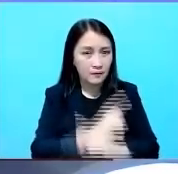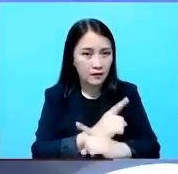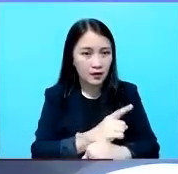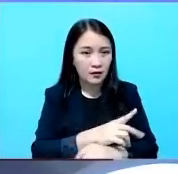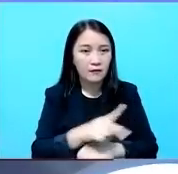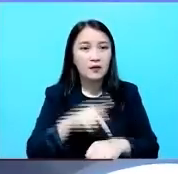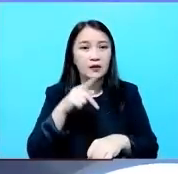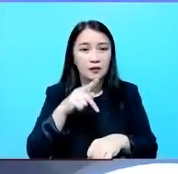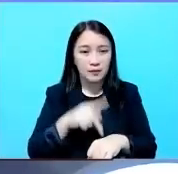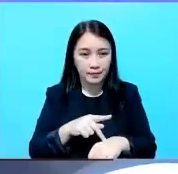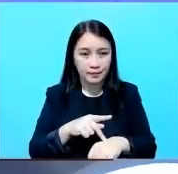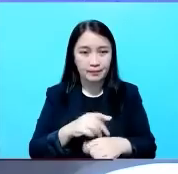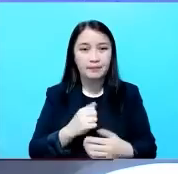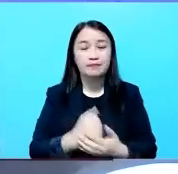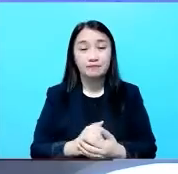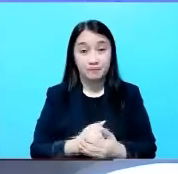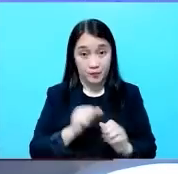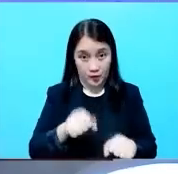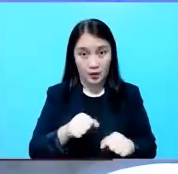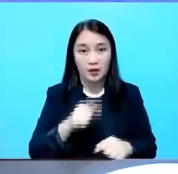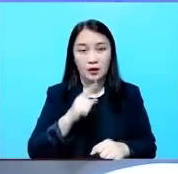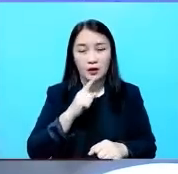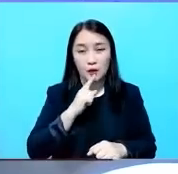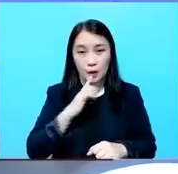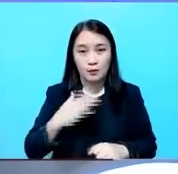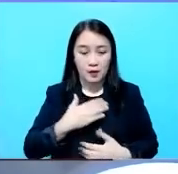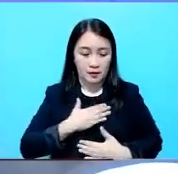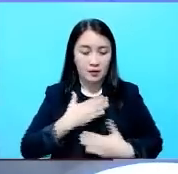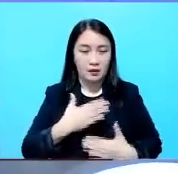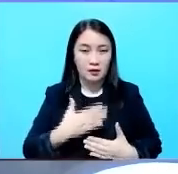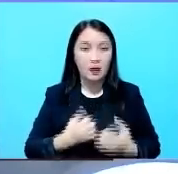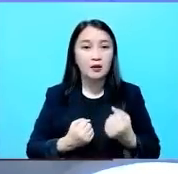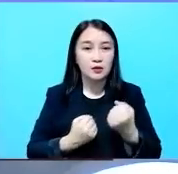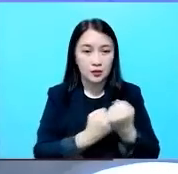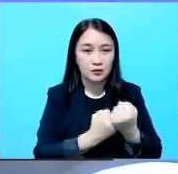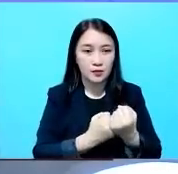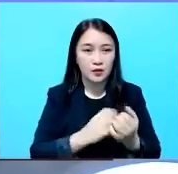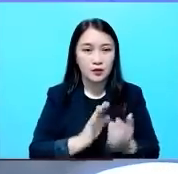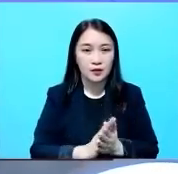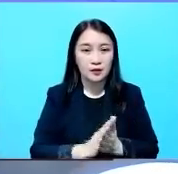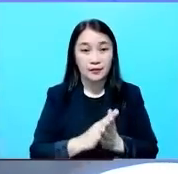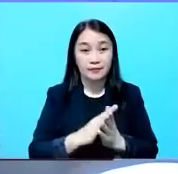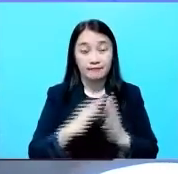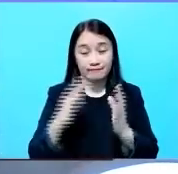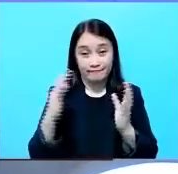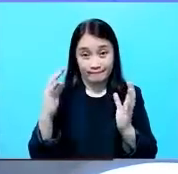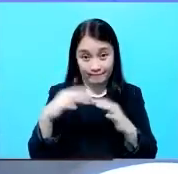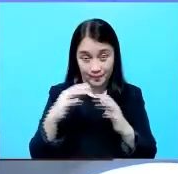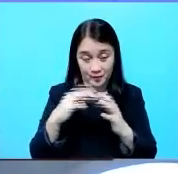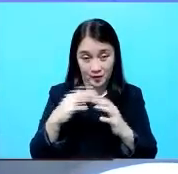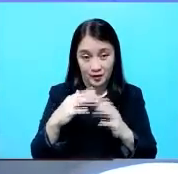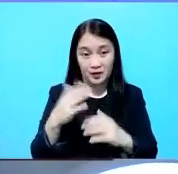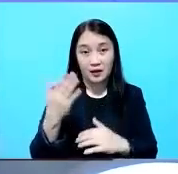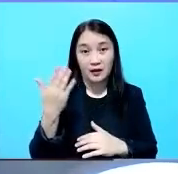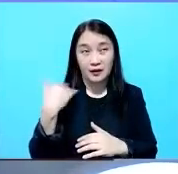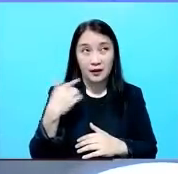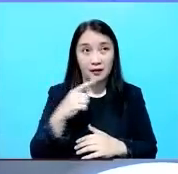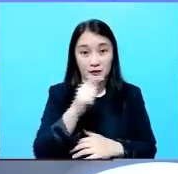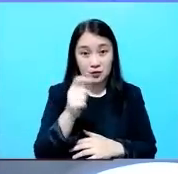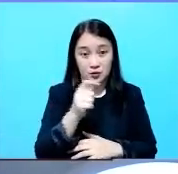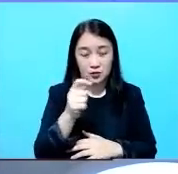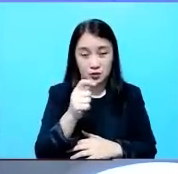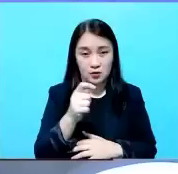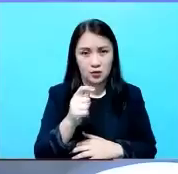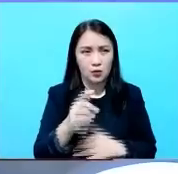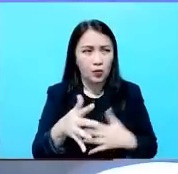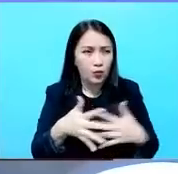South China Sea. Sa isang joint statement matapos ang pagpupulong ni Marcos at Biden nitong Martes, sinabi nila na ang anumang pag-atake